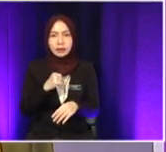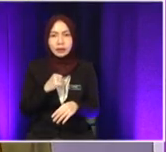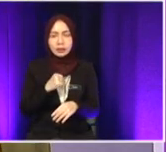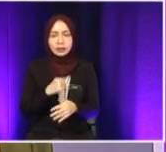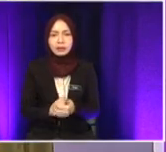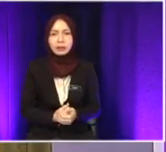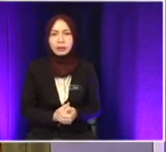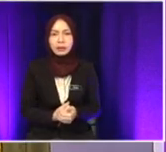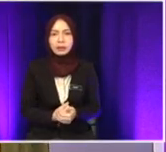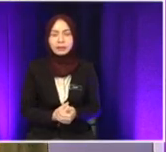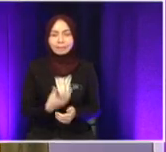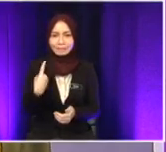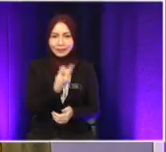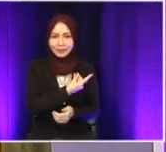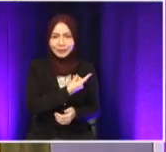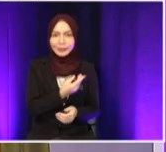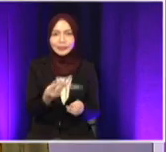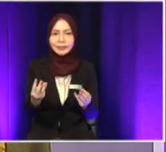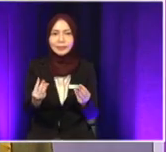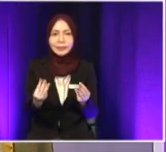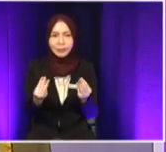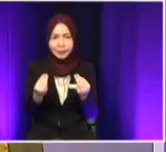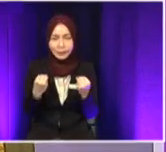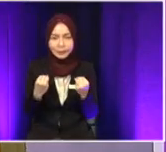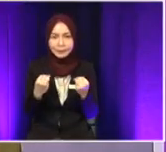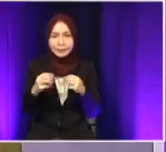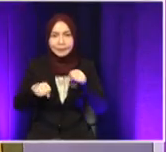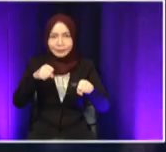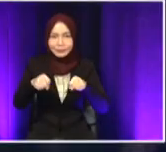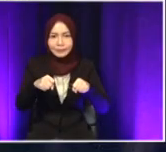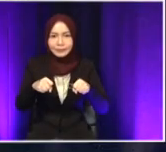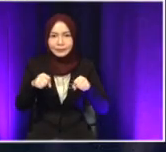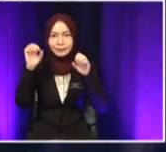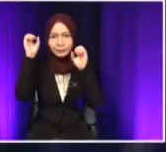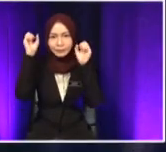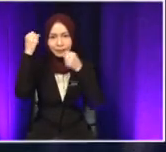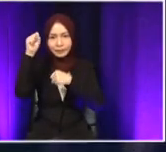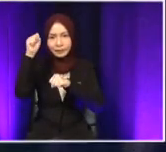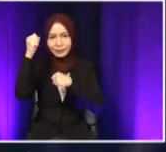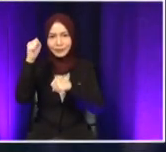naik Basikal hiburan kan emang naik sikat juga